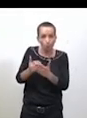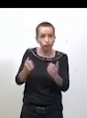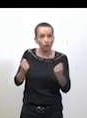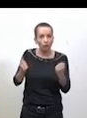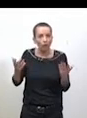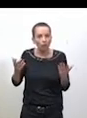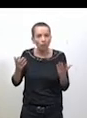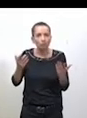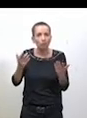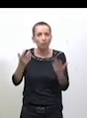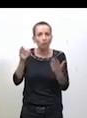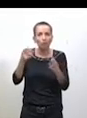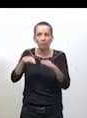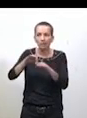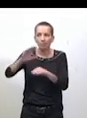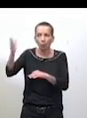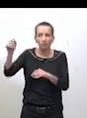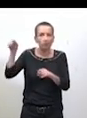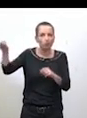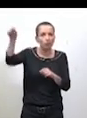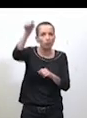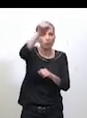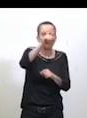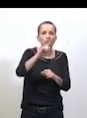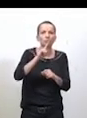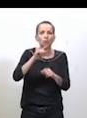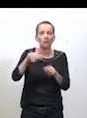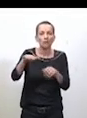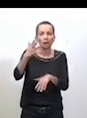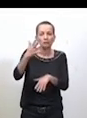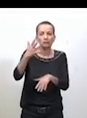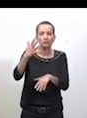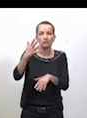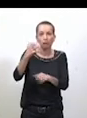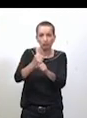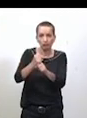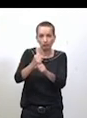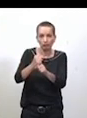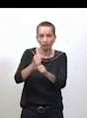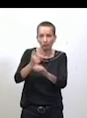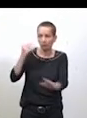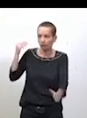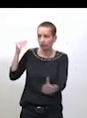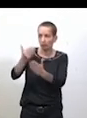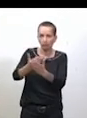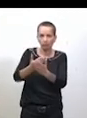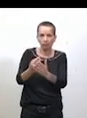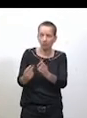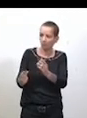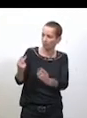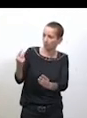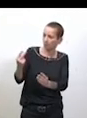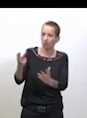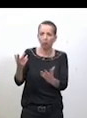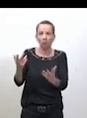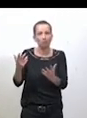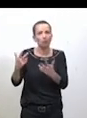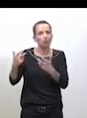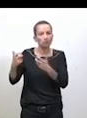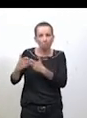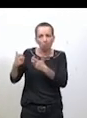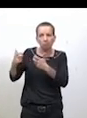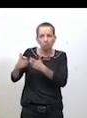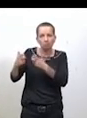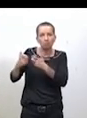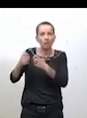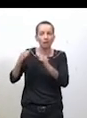d'autres pays. Et sur les 15 dernières années passées, nous avons quand même eu beaucoup d'exemples sur le